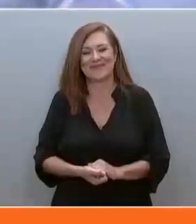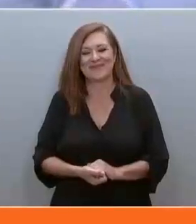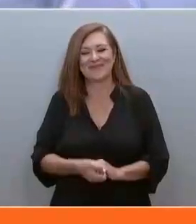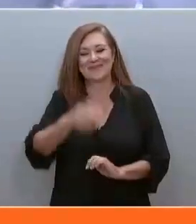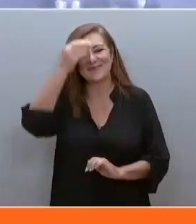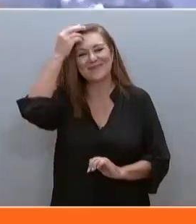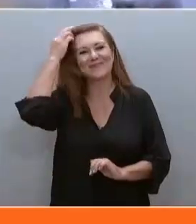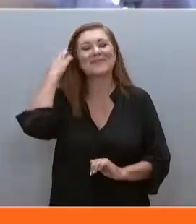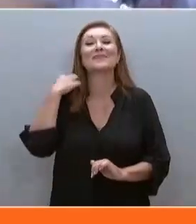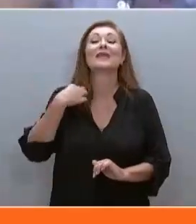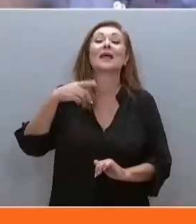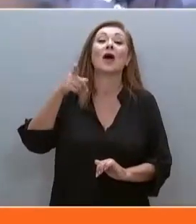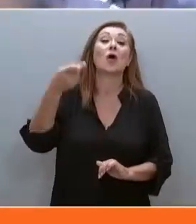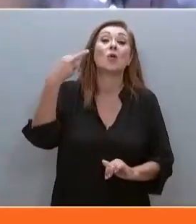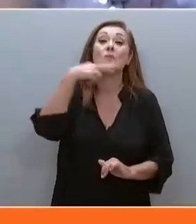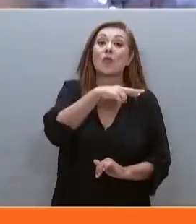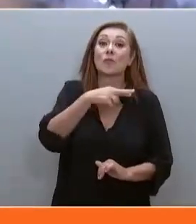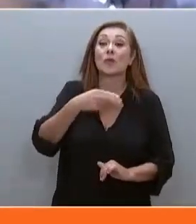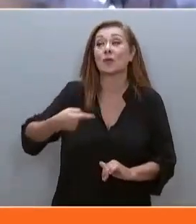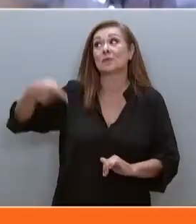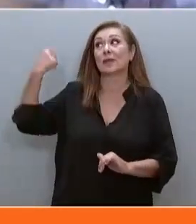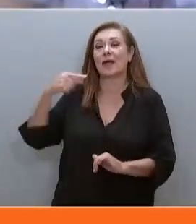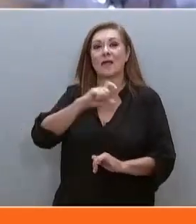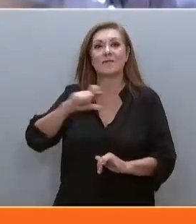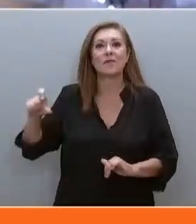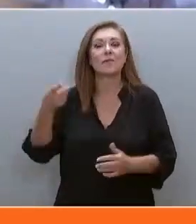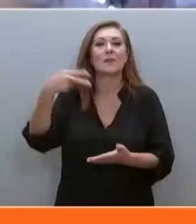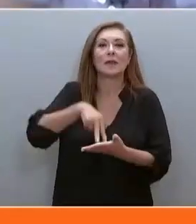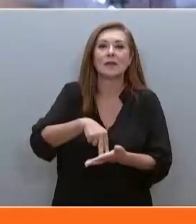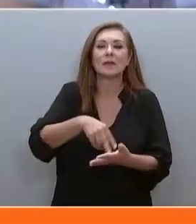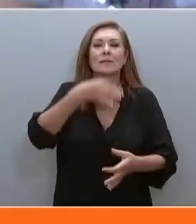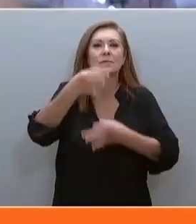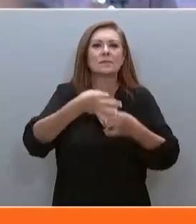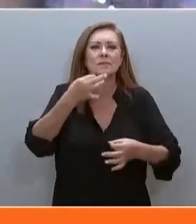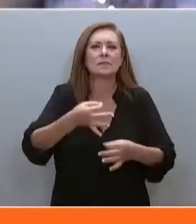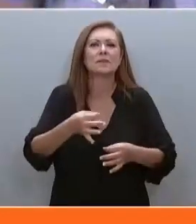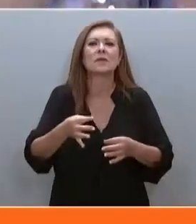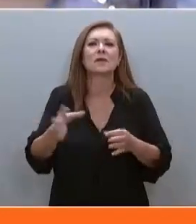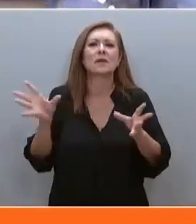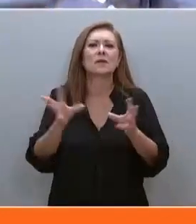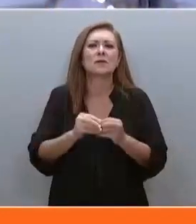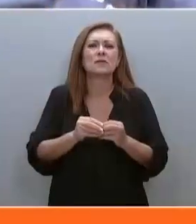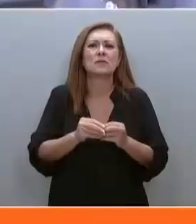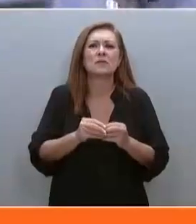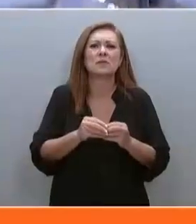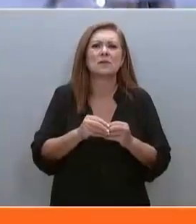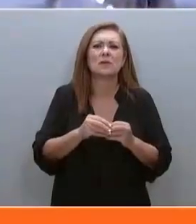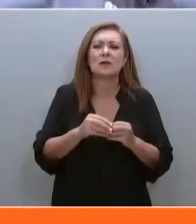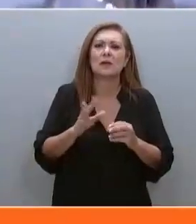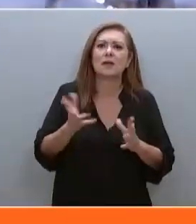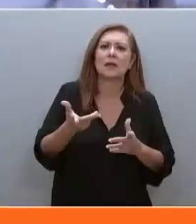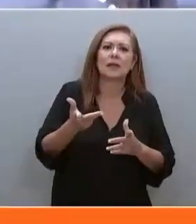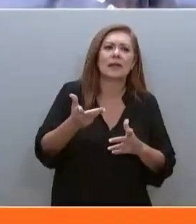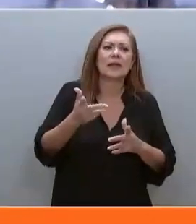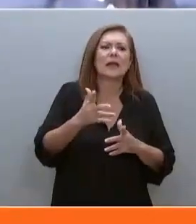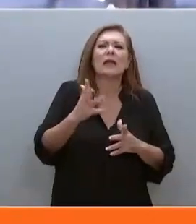Κύριε Τσίπρα, ο Πρωθυπουργός από αυτό το βήμα την προηγούμενη εβδομάδα μίλησε για τερατογένεση και ήθελα να σας ρωτήσω αν μπορεί να γίνει κυβέρνηση